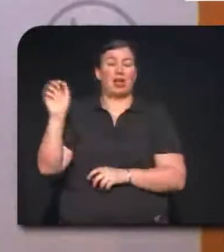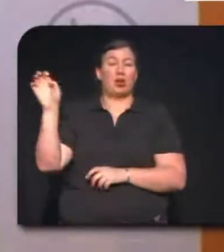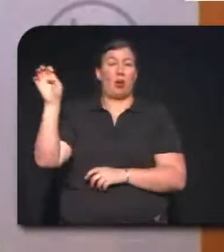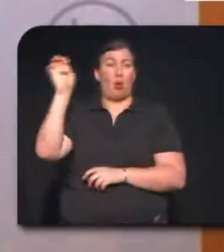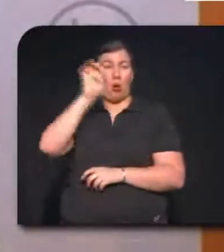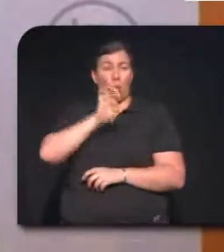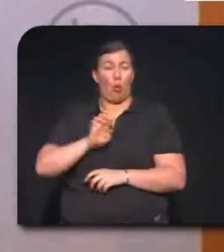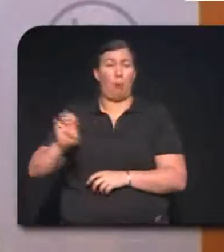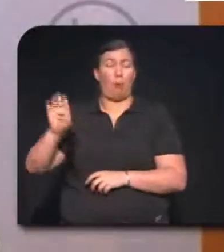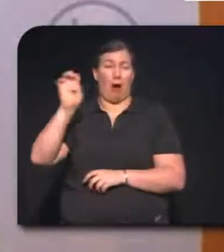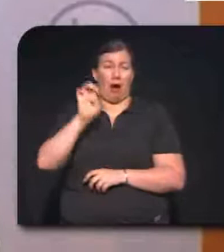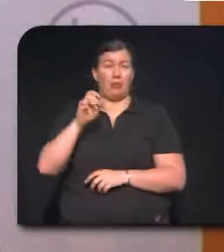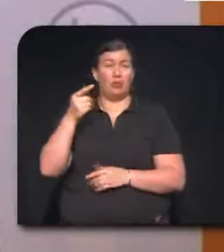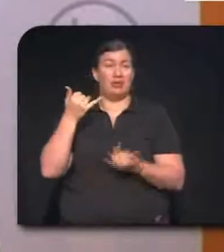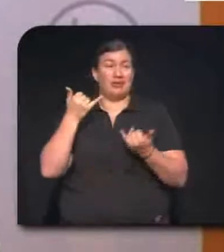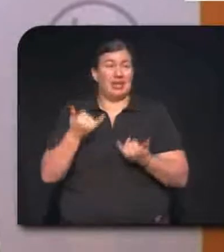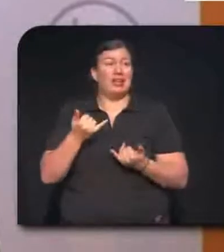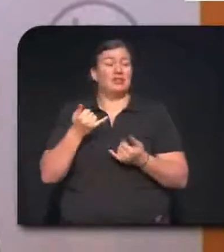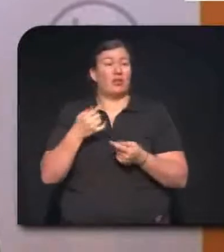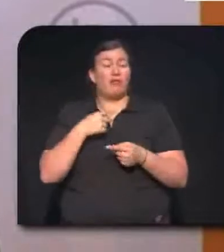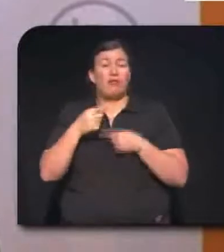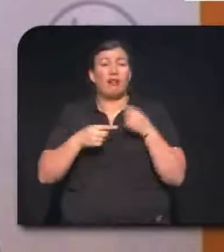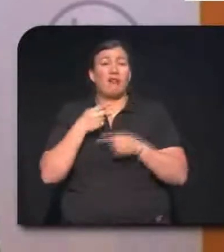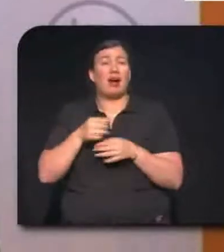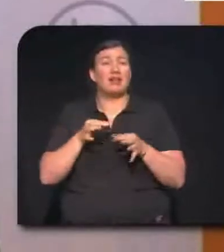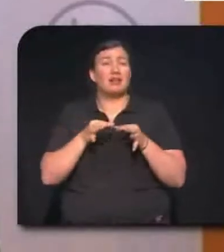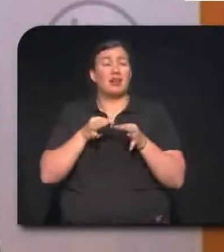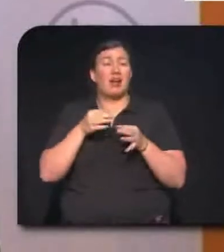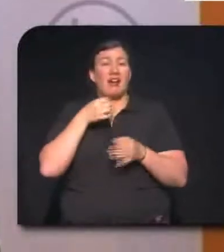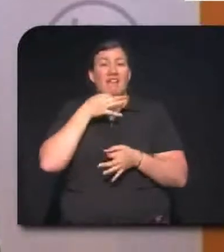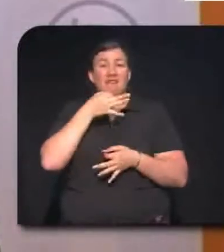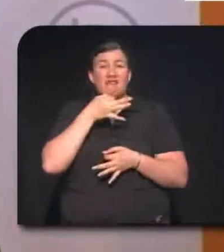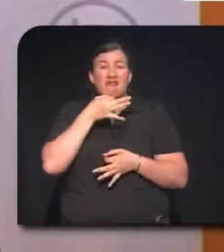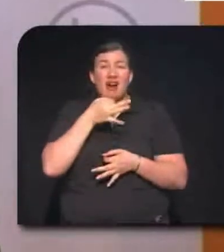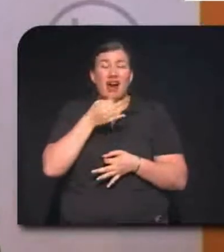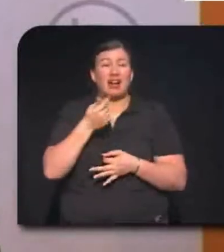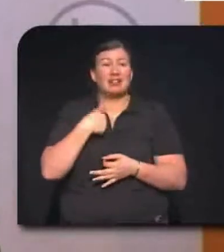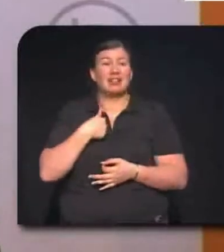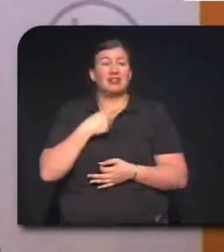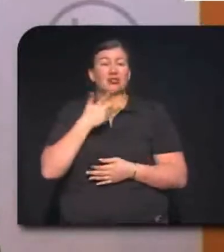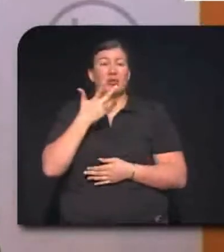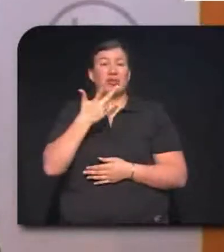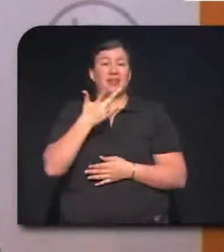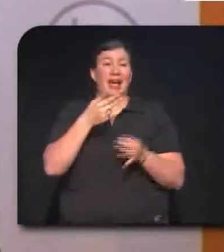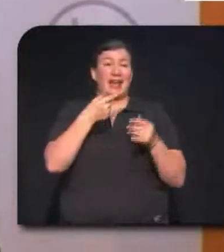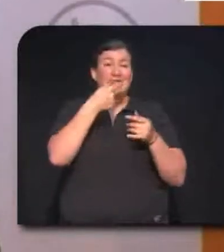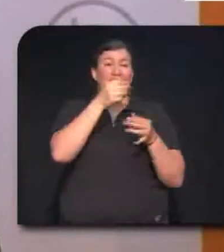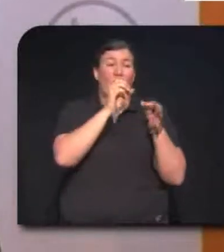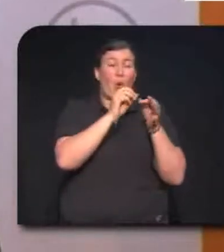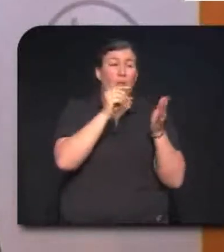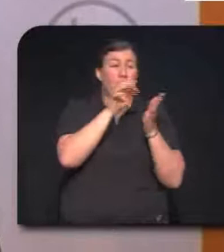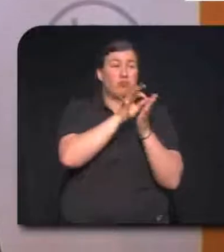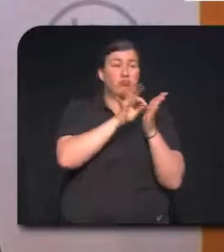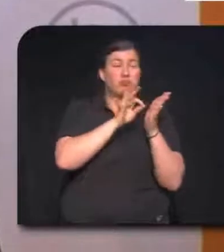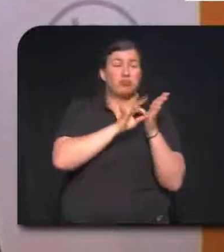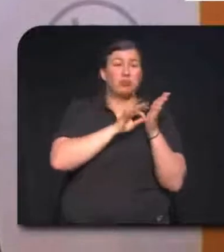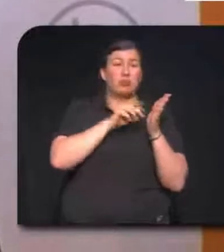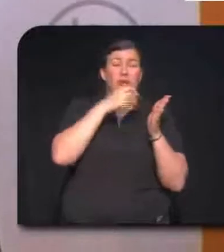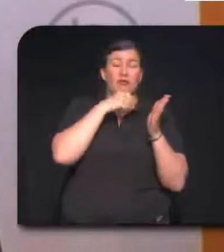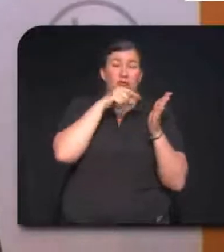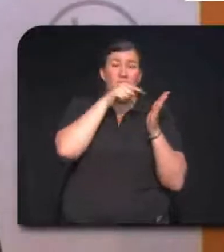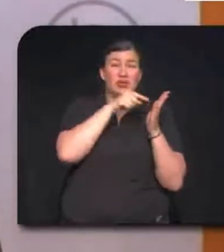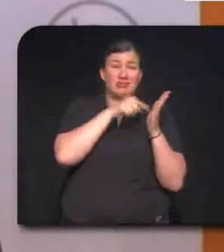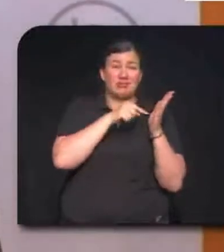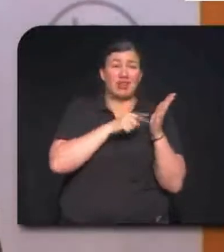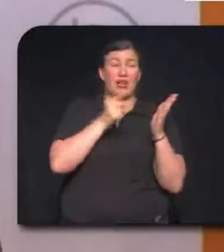hier Verfahrensfragen machen ganz besonders weil ich hier noch drei bereits aufgerufene Tagesordnung die Uhr Anträge zur